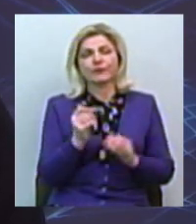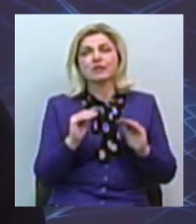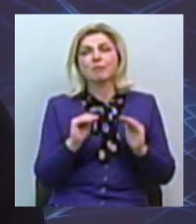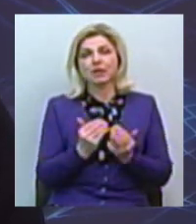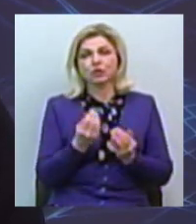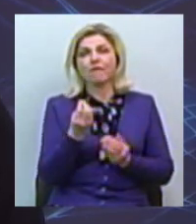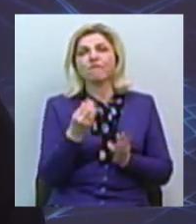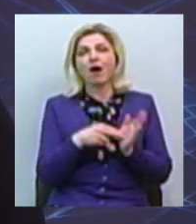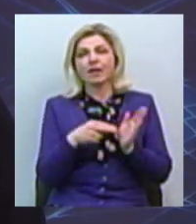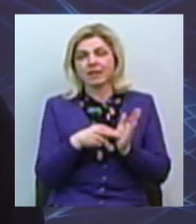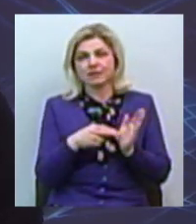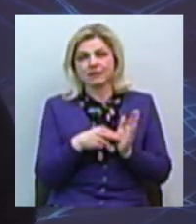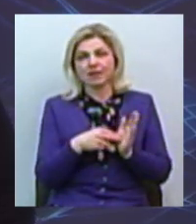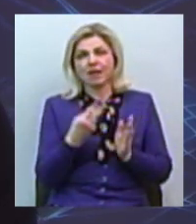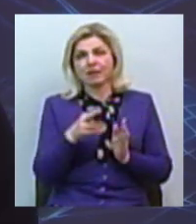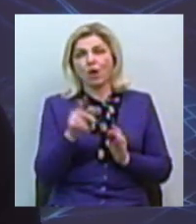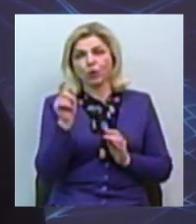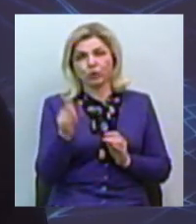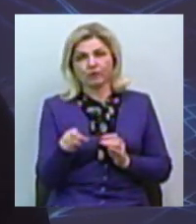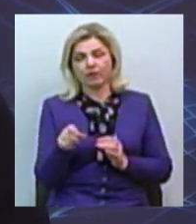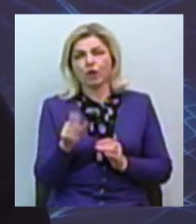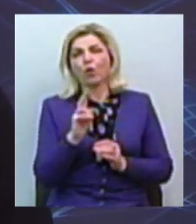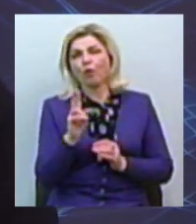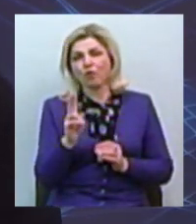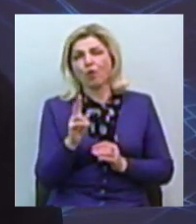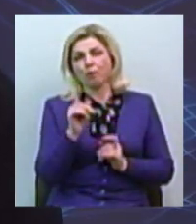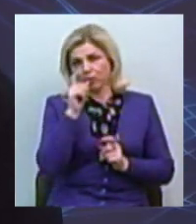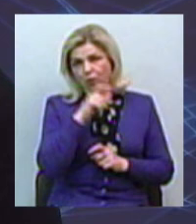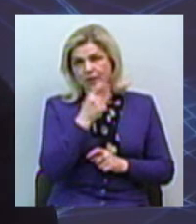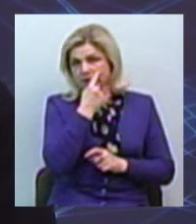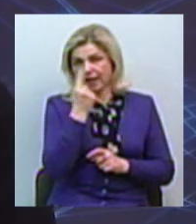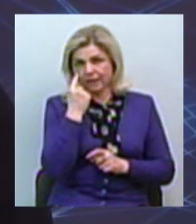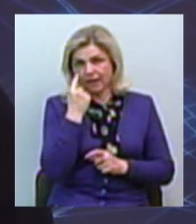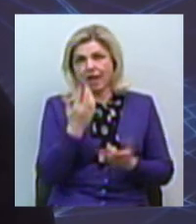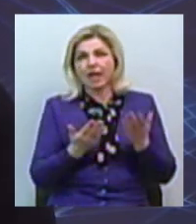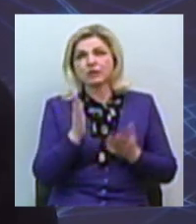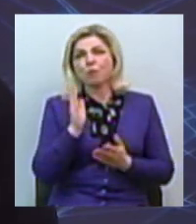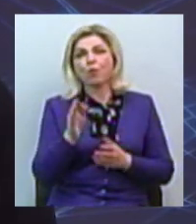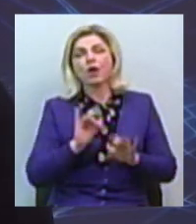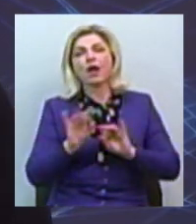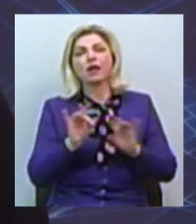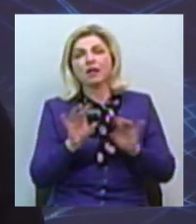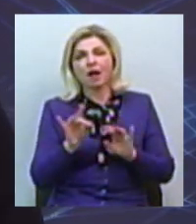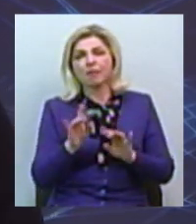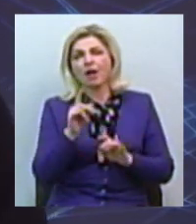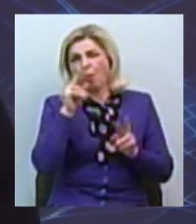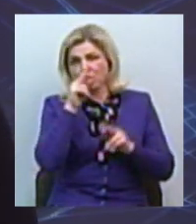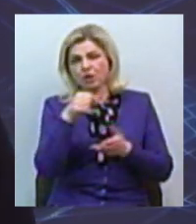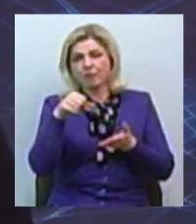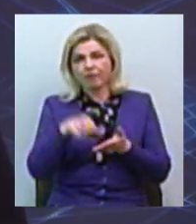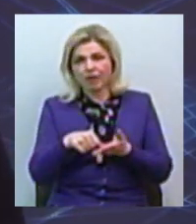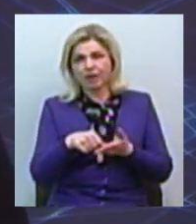зменшує вартість для особи з вадами зору. Так? Тобто, якщо там буде реклама, ще й не туди натисне і буде